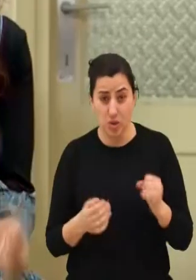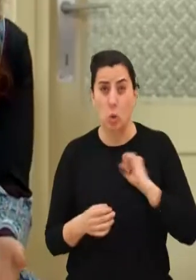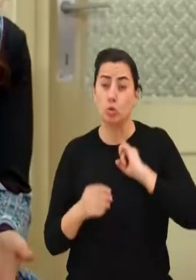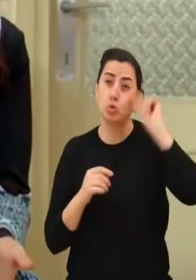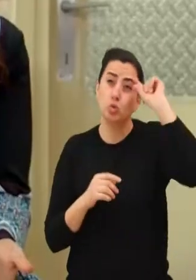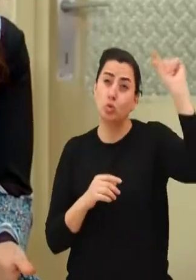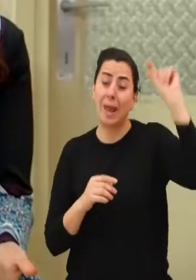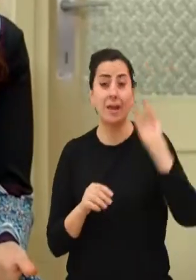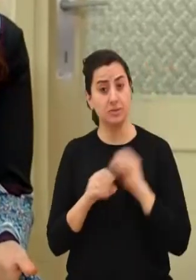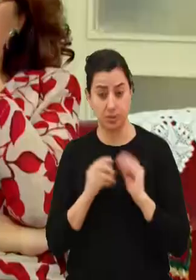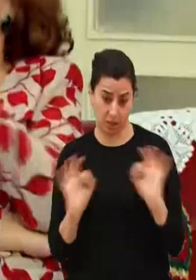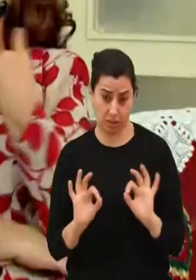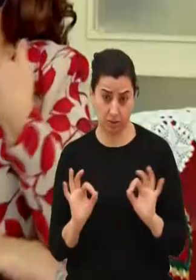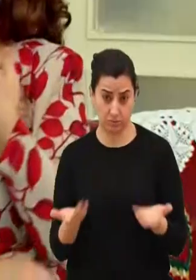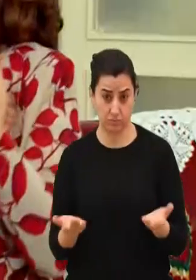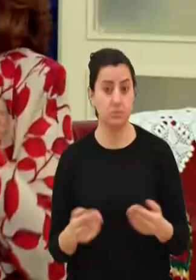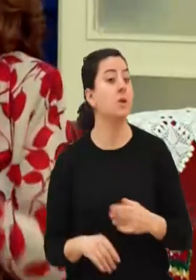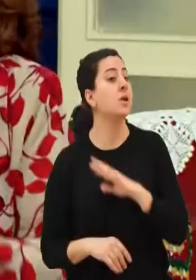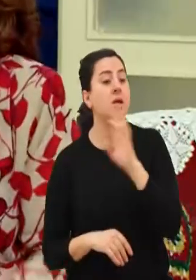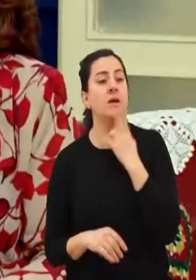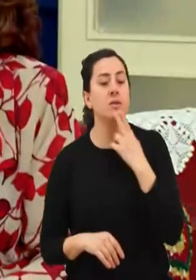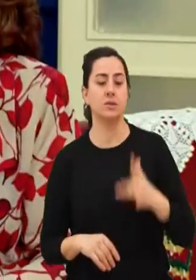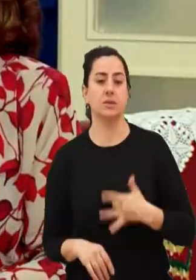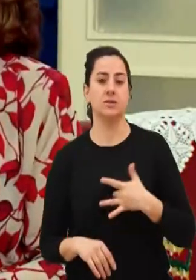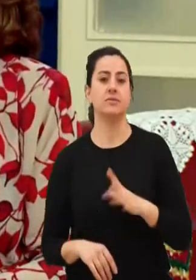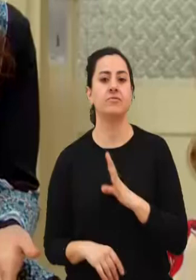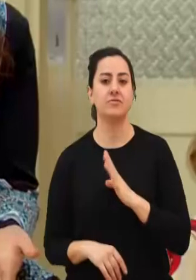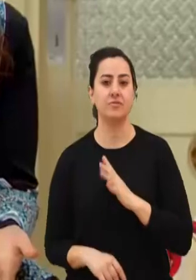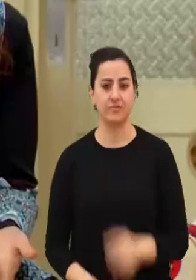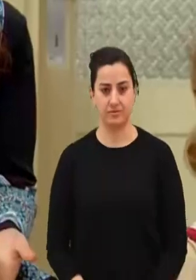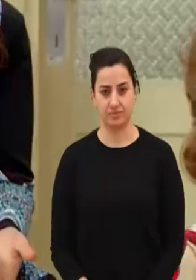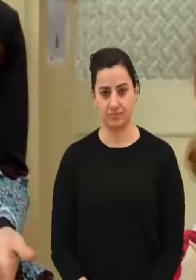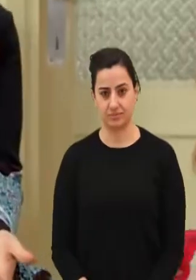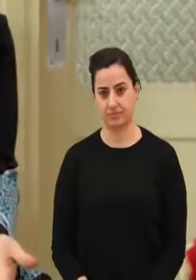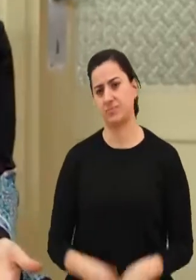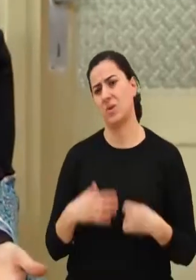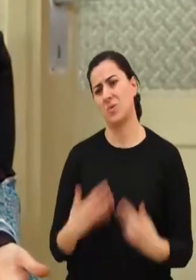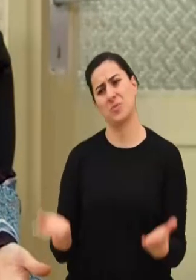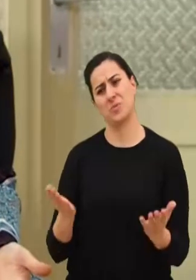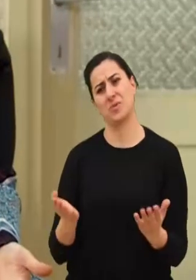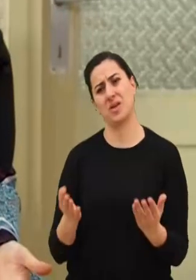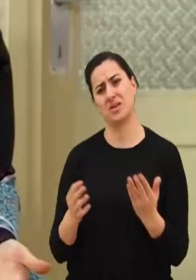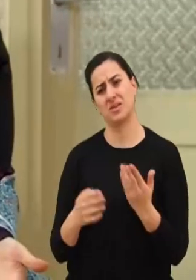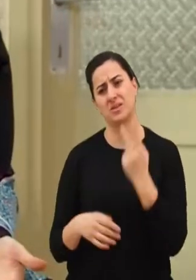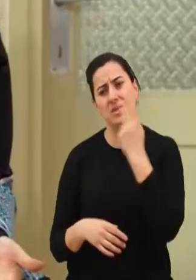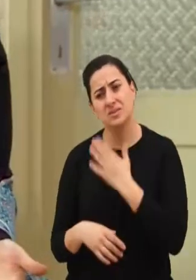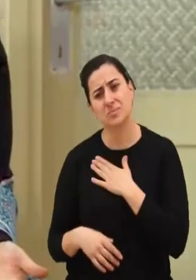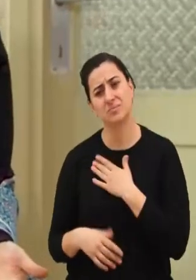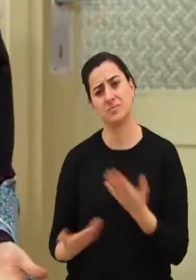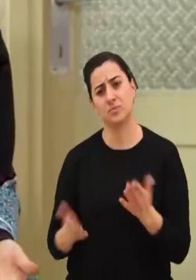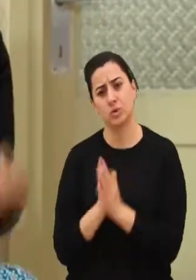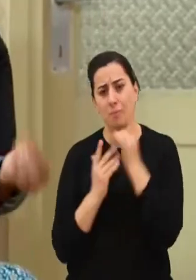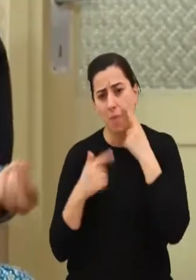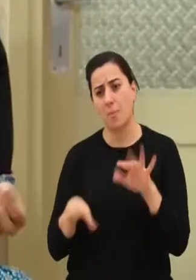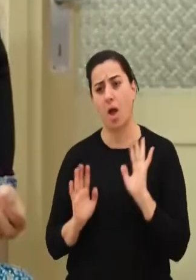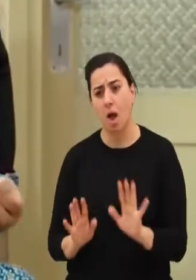şüpheler yeterli mi yani bunun için? Kadınlar hisseder canım, hisseder. Ay Necla teyze kusura bakmayın da yani